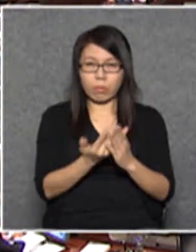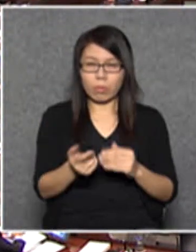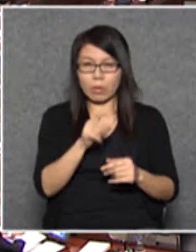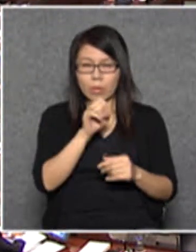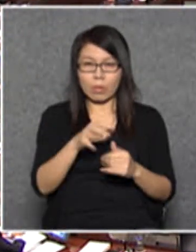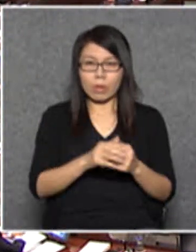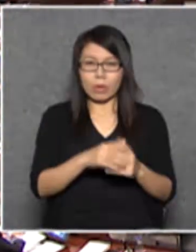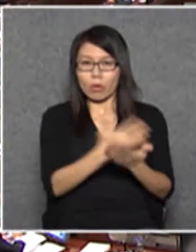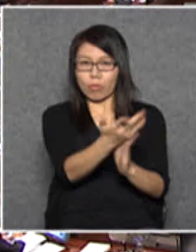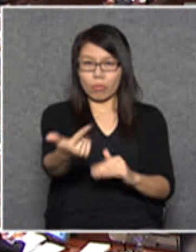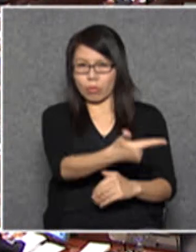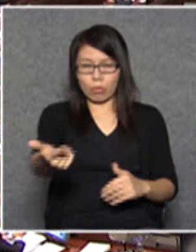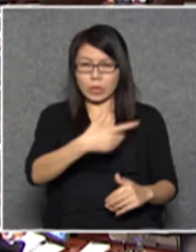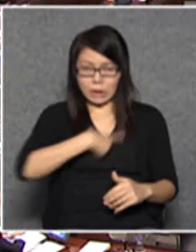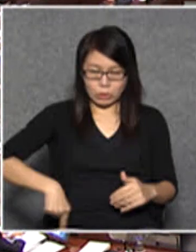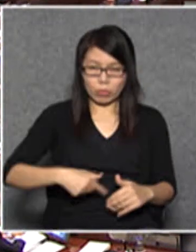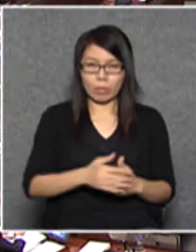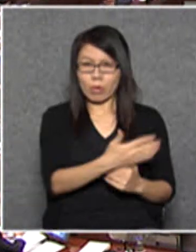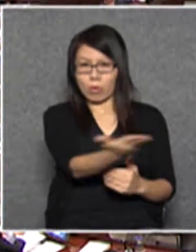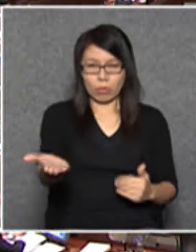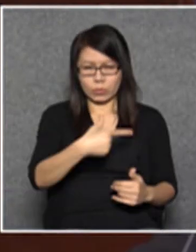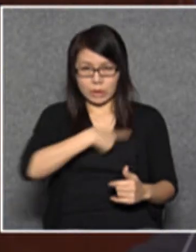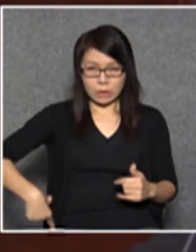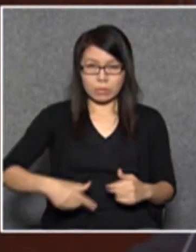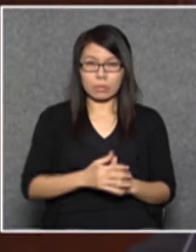各位議員，各位議員，